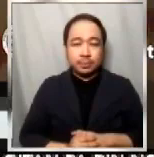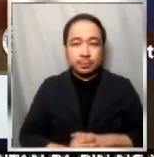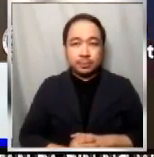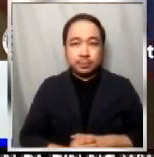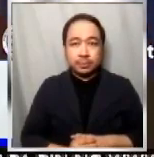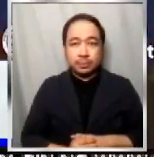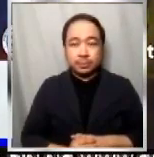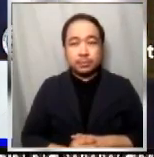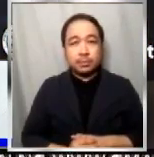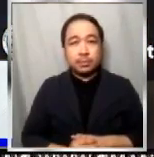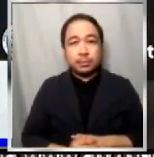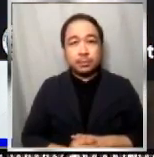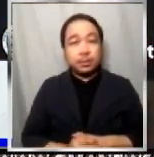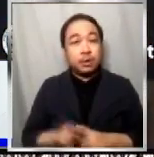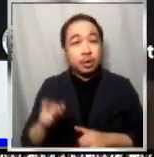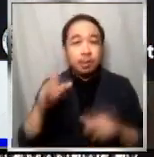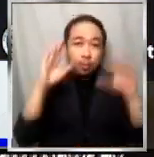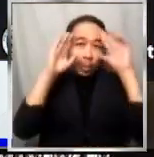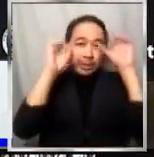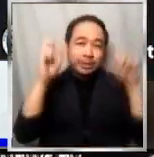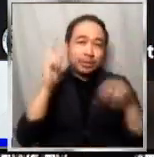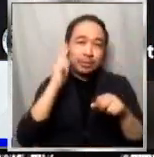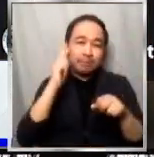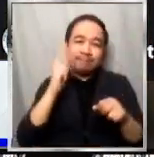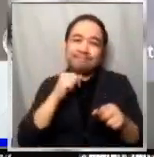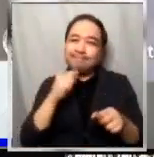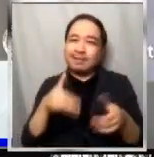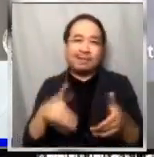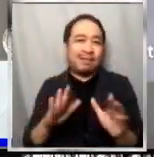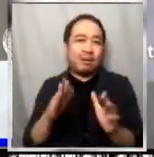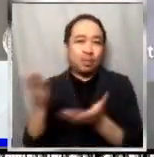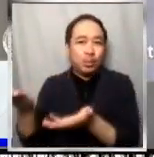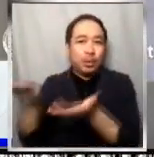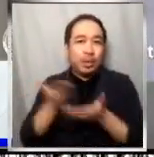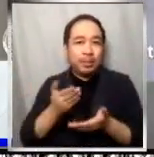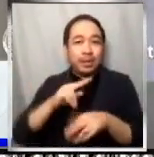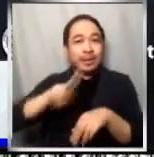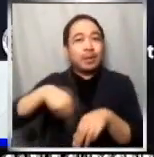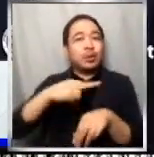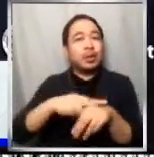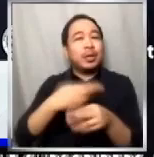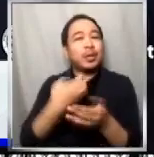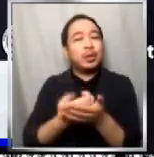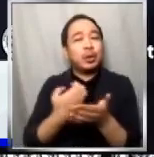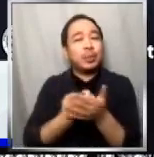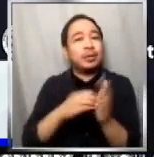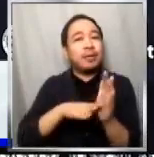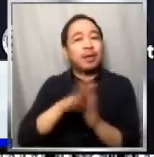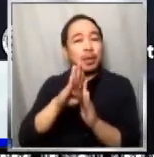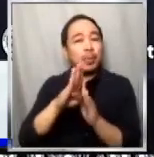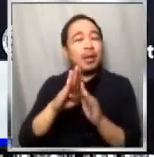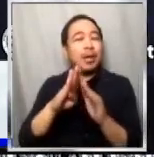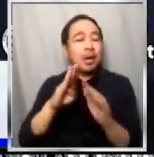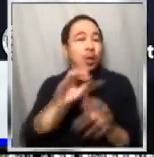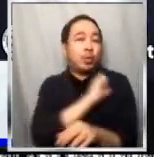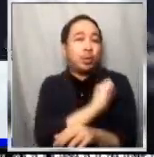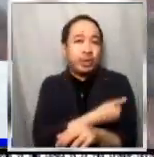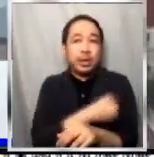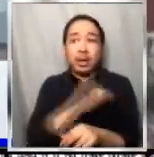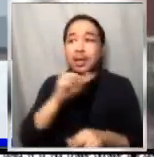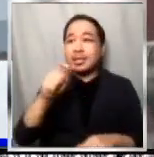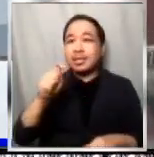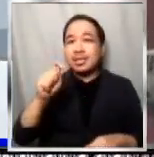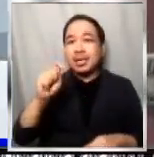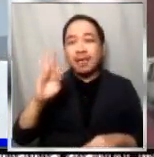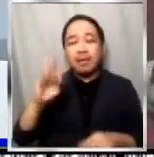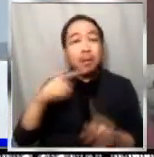Hindi pinayagan ni Pangulong Rodrigo Duterte ang mongkahi ng National Economic Development Authority, IATF, at Metro Manila Mayors na